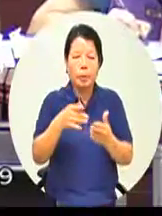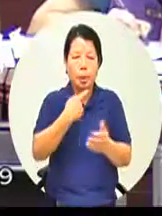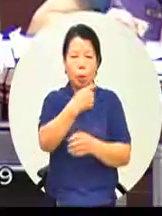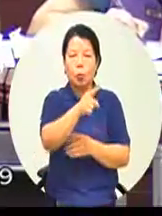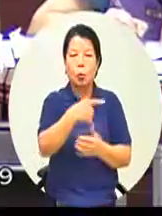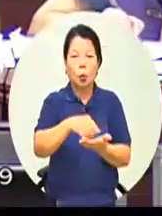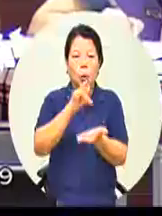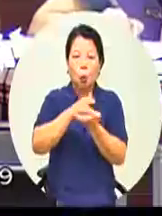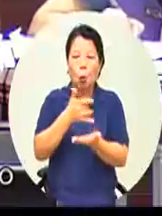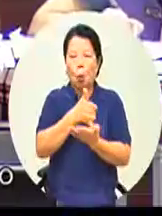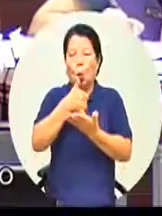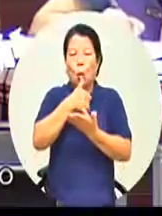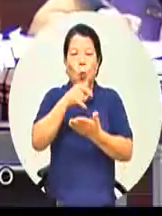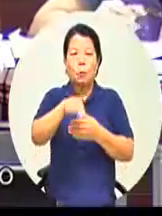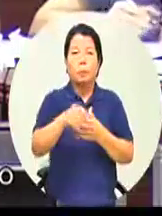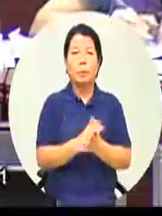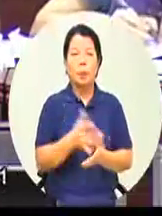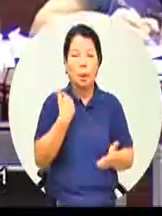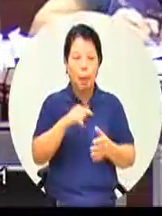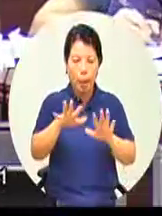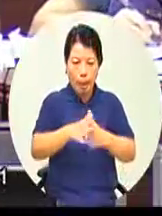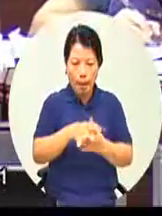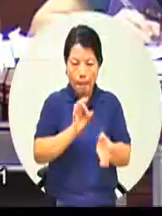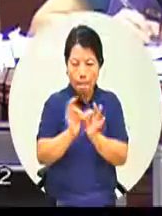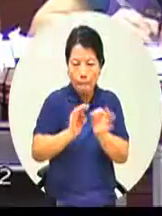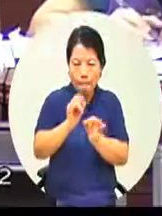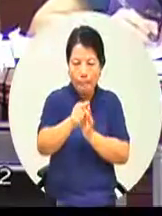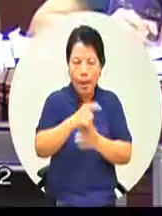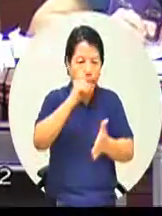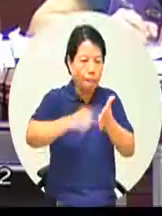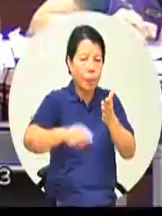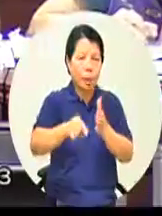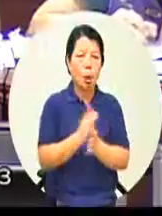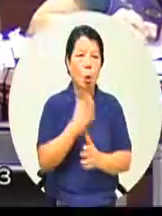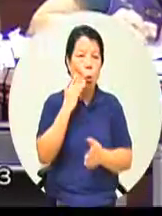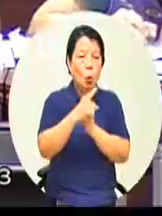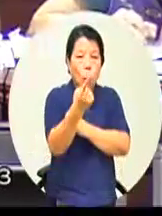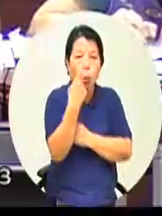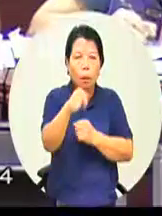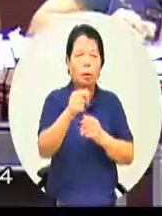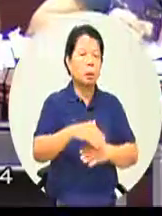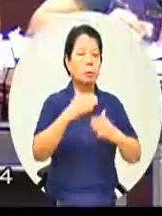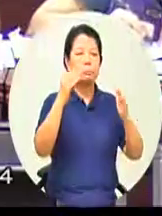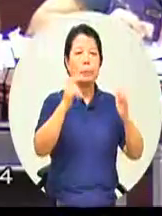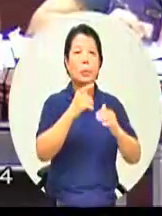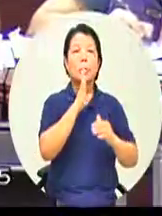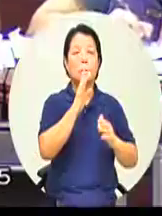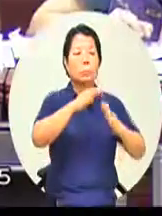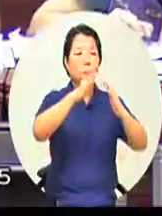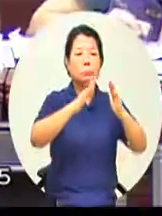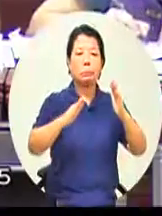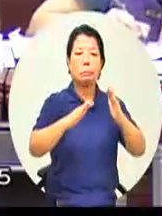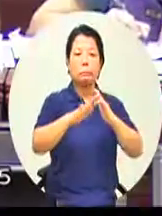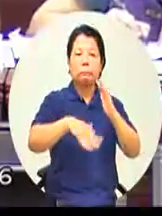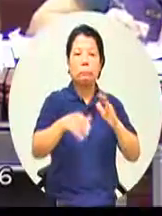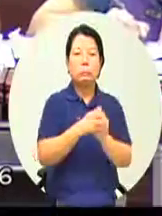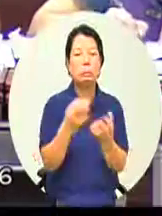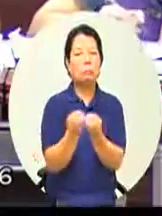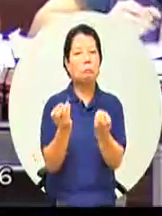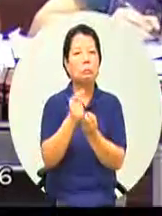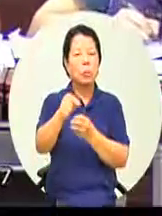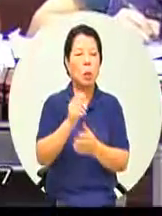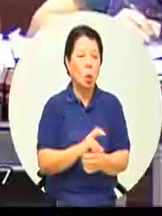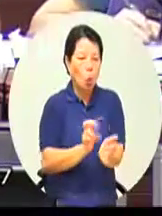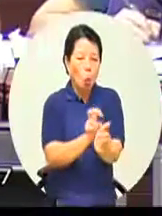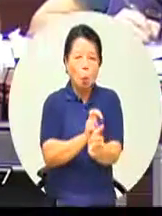食，然后他也有他的这些路径，但如果你去找源头，一定是他的家庭出了问题了。家庭出了问题，没有人在关照这